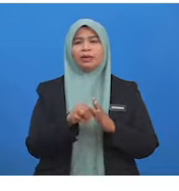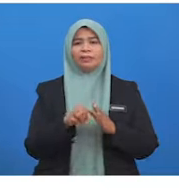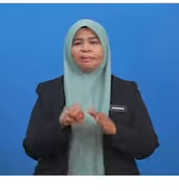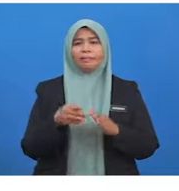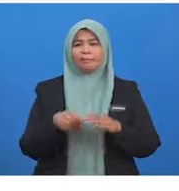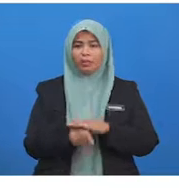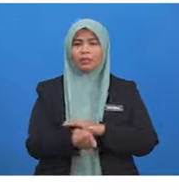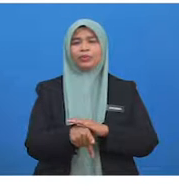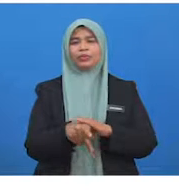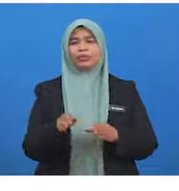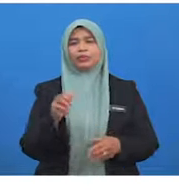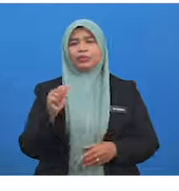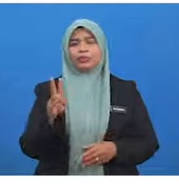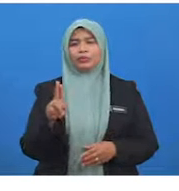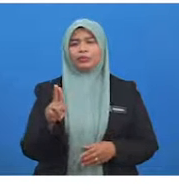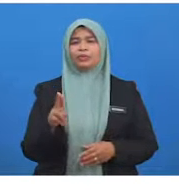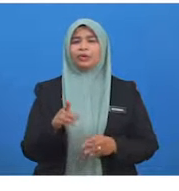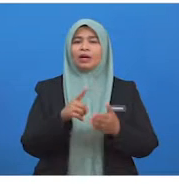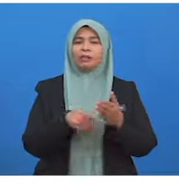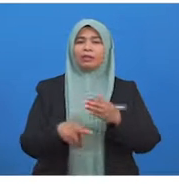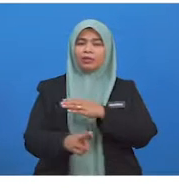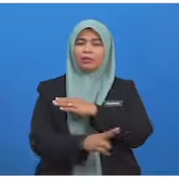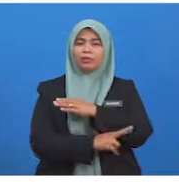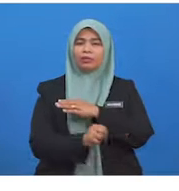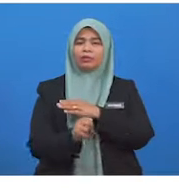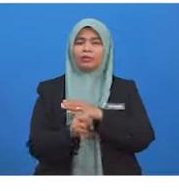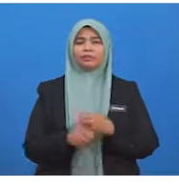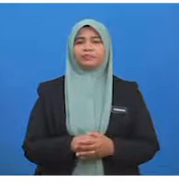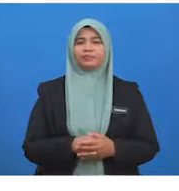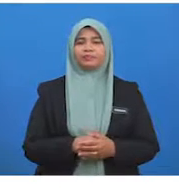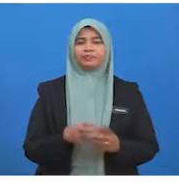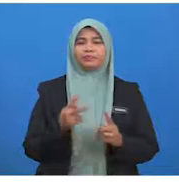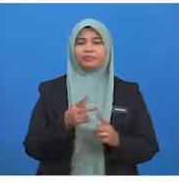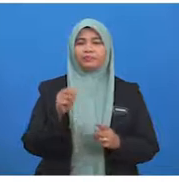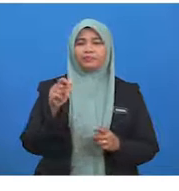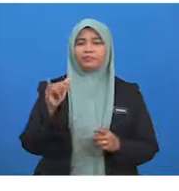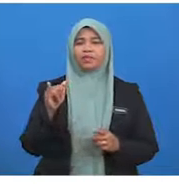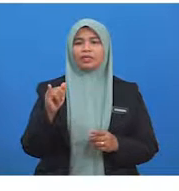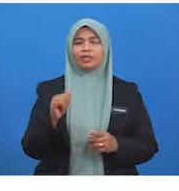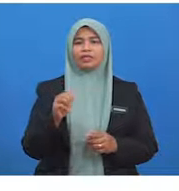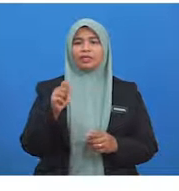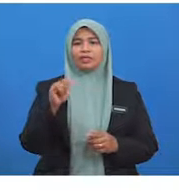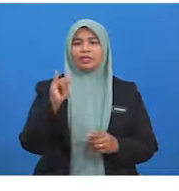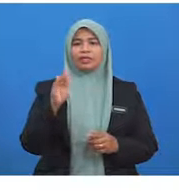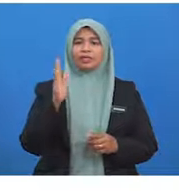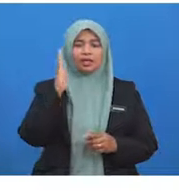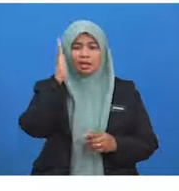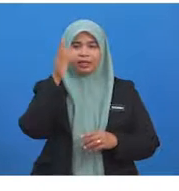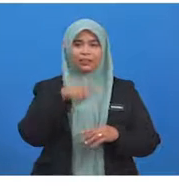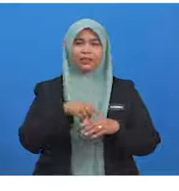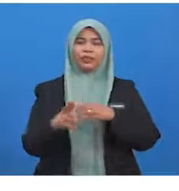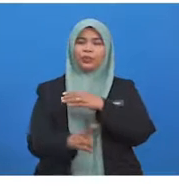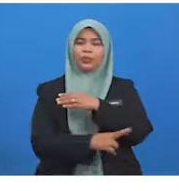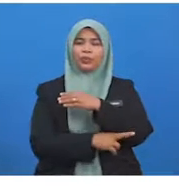hukuman kepada si Ali? Ali akan dihukum bunuh kerana Ali ialah anak